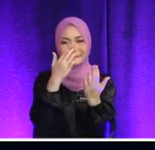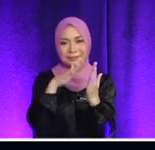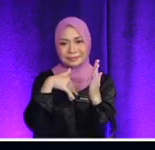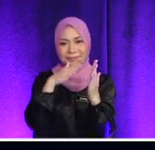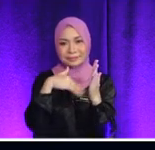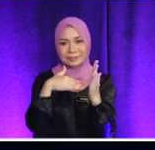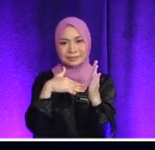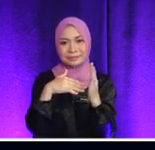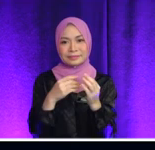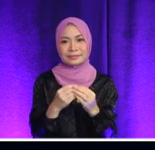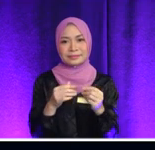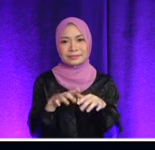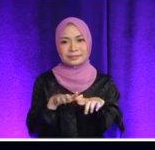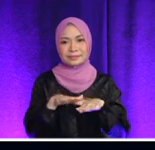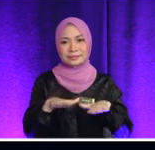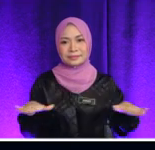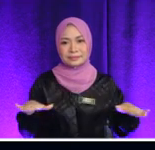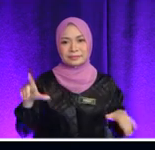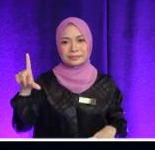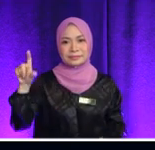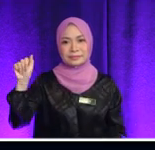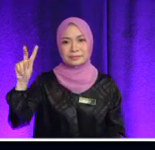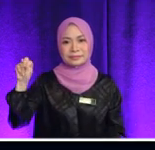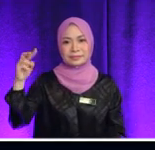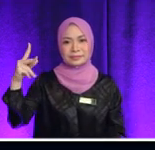ambil adalah kebanyakannya adalah